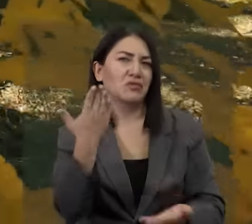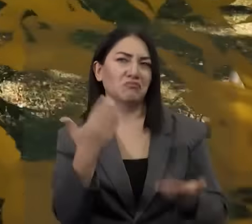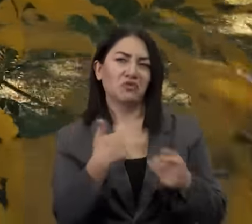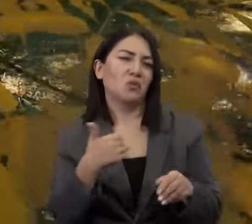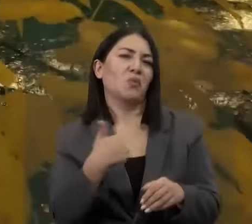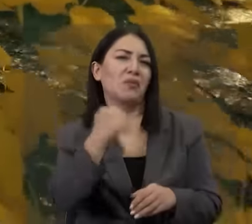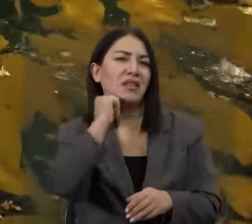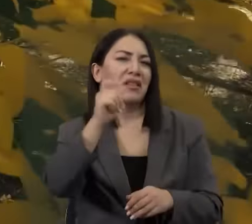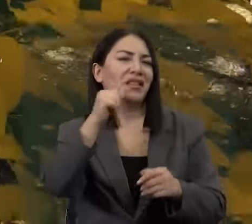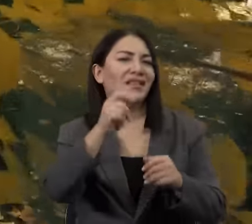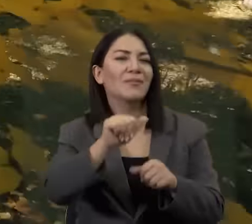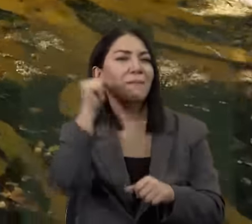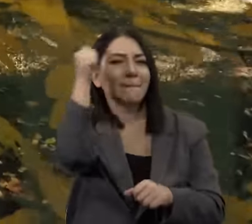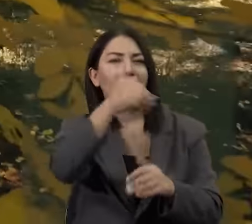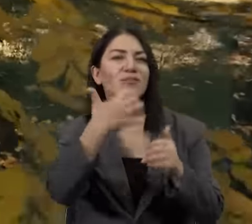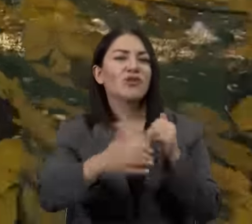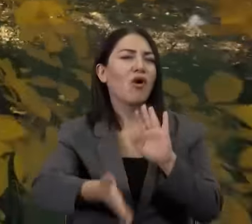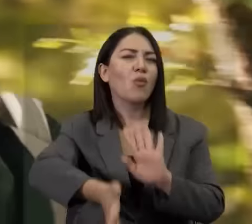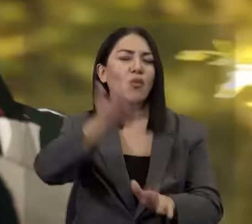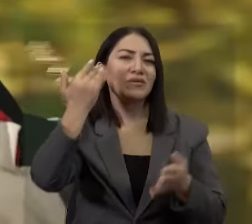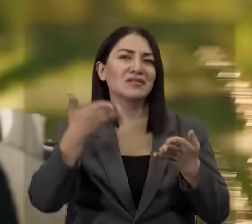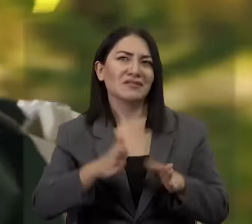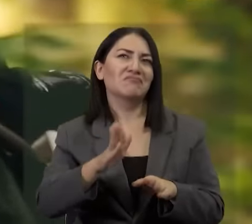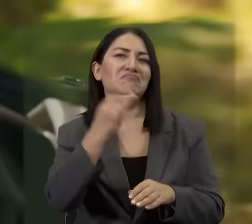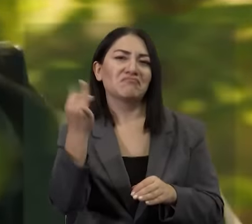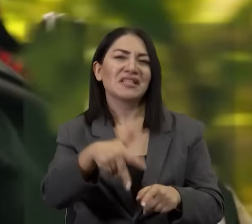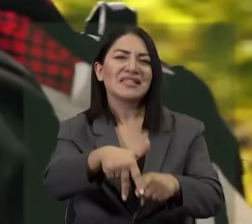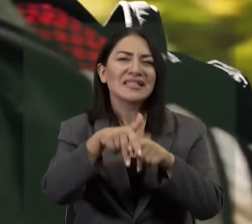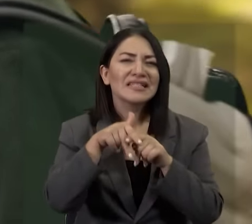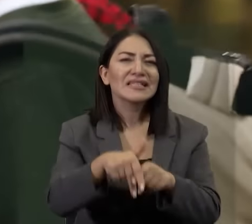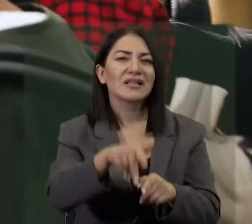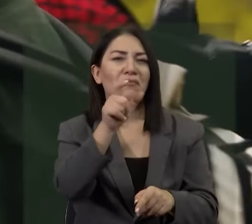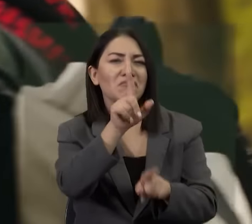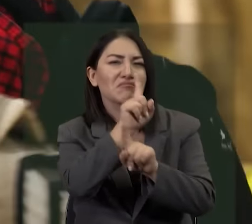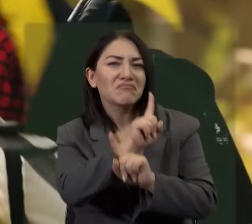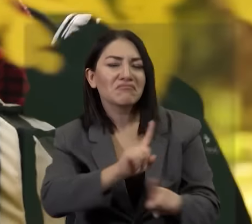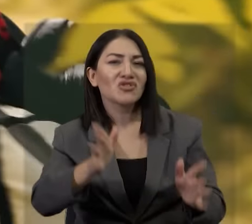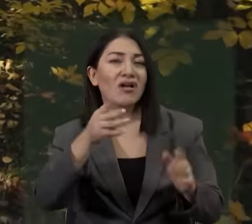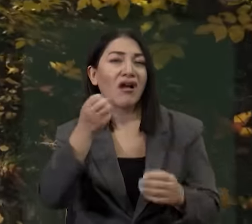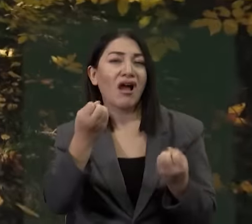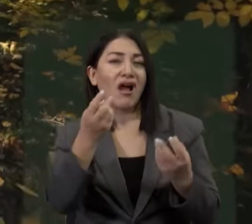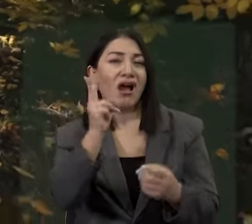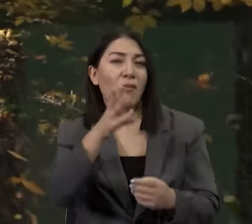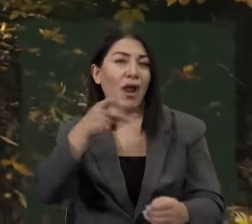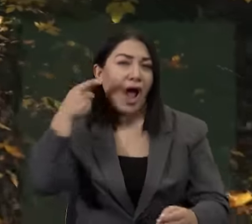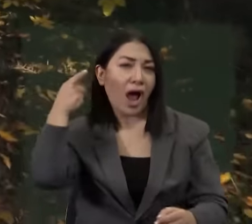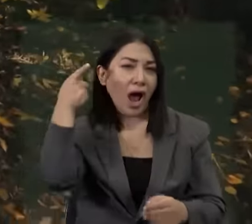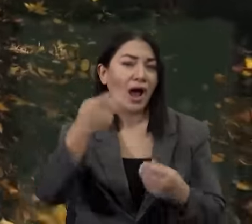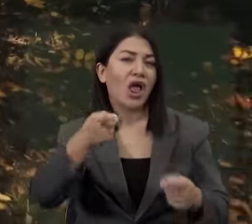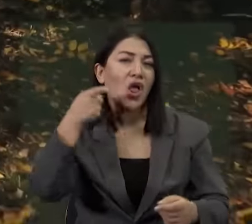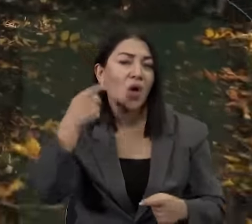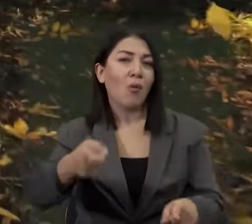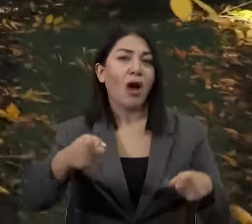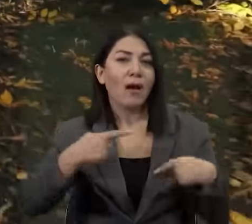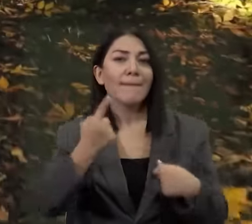ժամանակներ են եղել։ Ես օրինակ դուզեի միջնադարում ծնվել, այնտեղ ամենուր արկածներ կային, ձերով մարդիկ հազարավոր